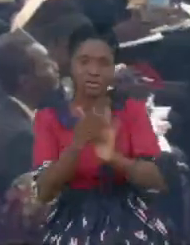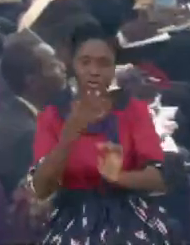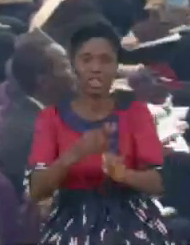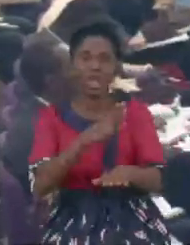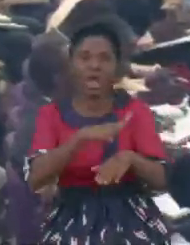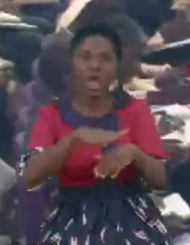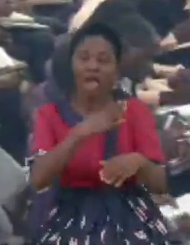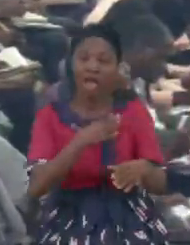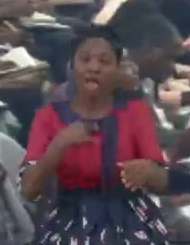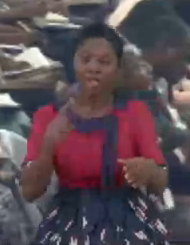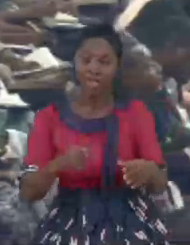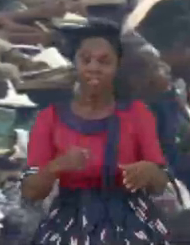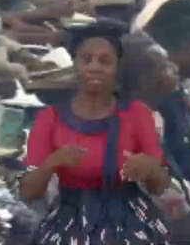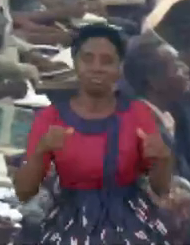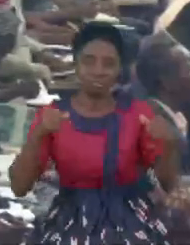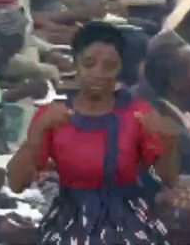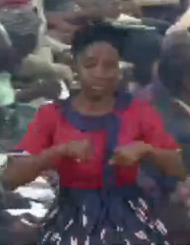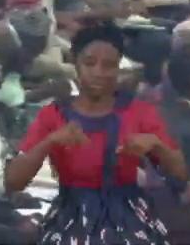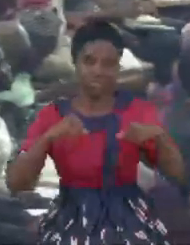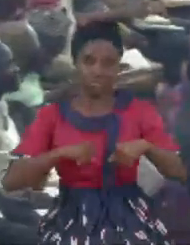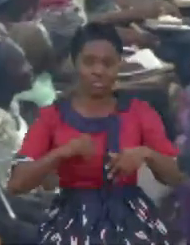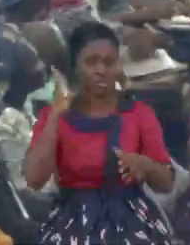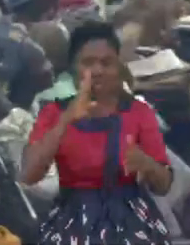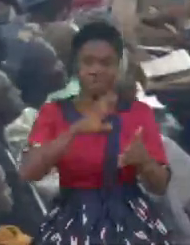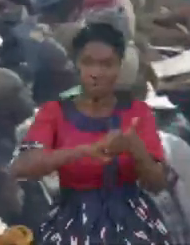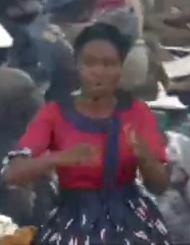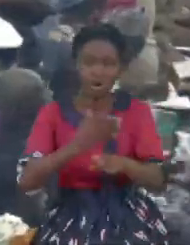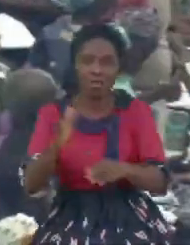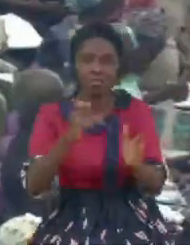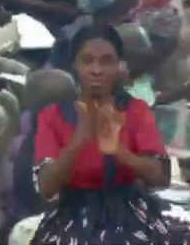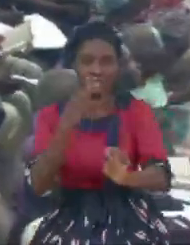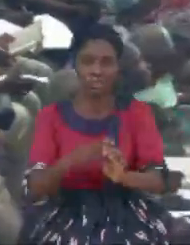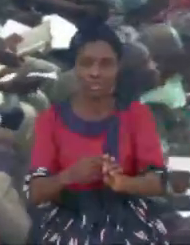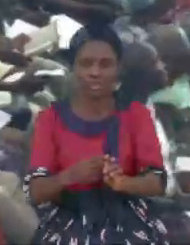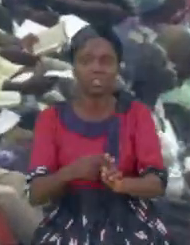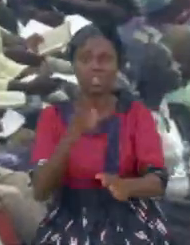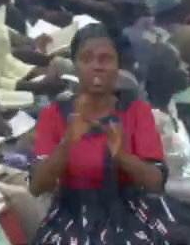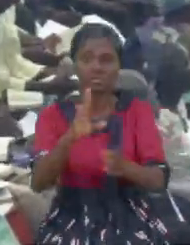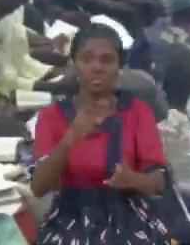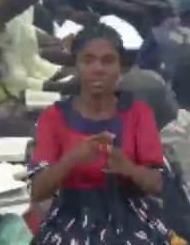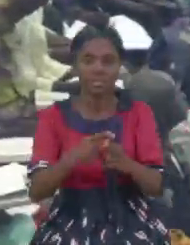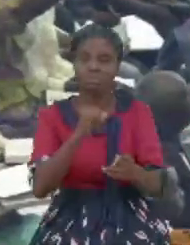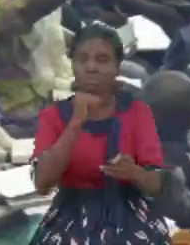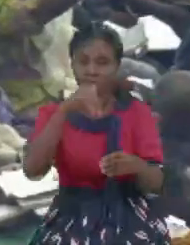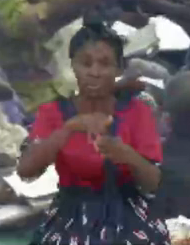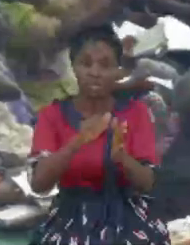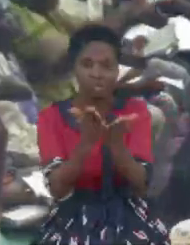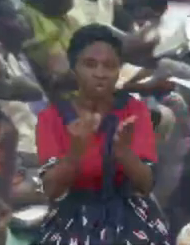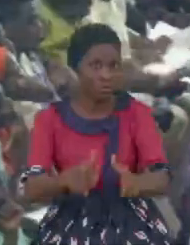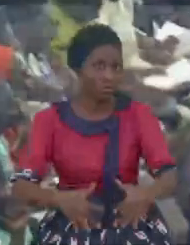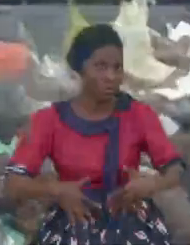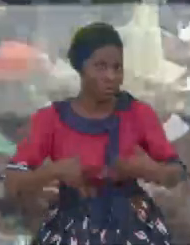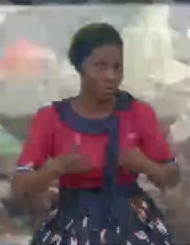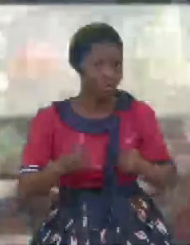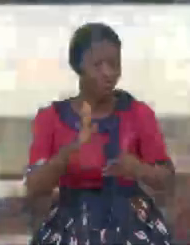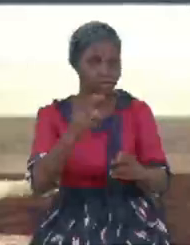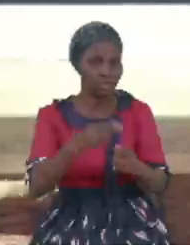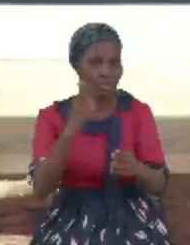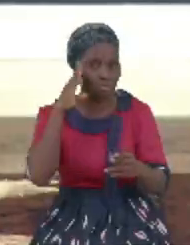Et si ton nom n'est pas dans le livre de vie, ton nom va entrer dans le livre de vie. Je leur pardonnerai toutes